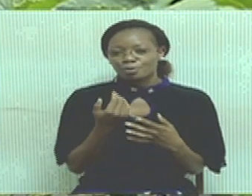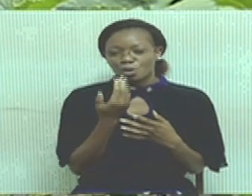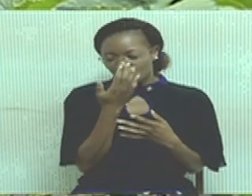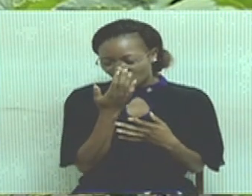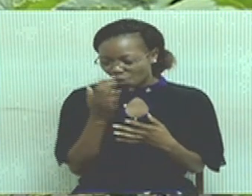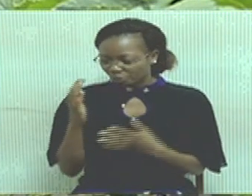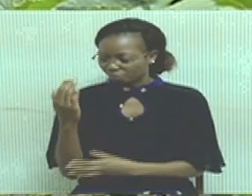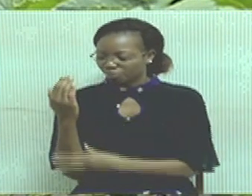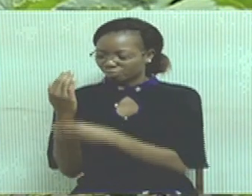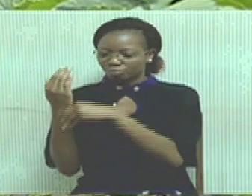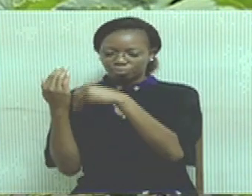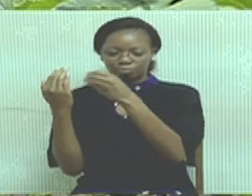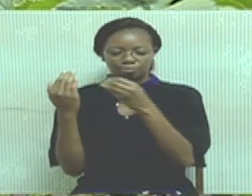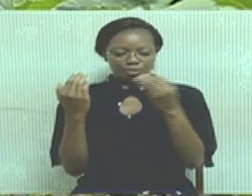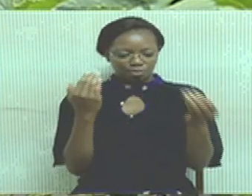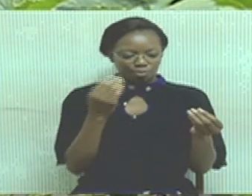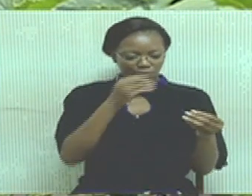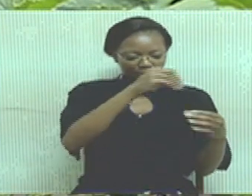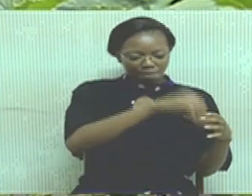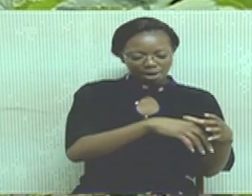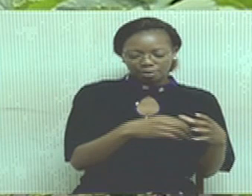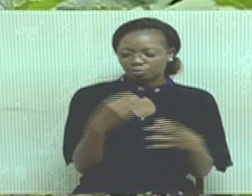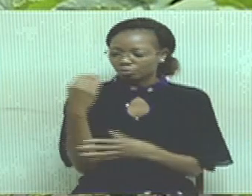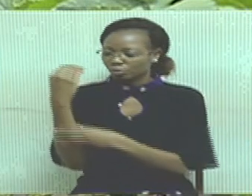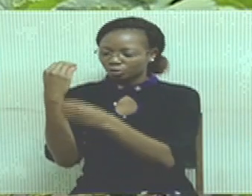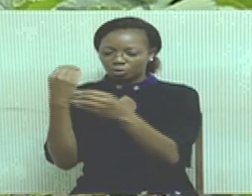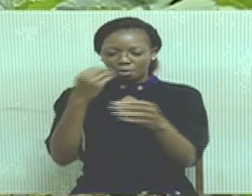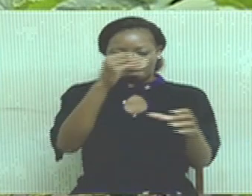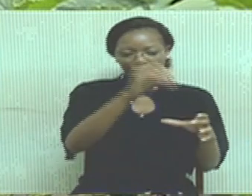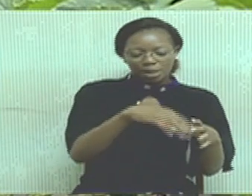maua kutoka kwa kila mmea